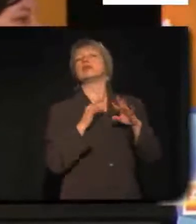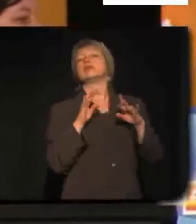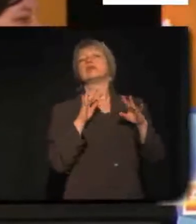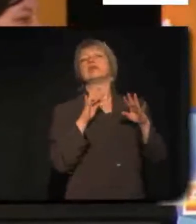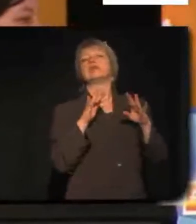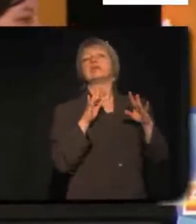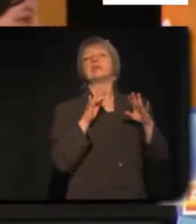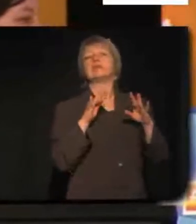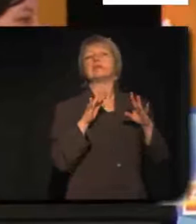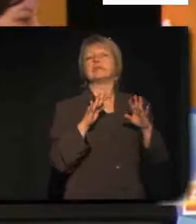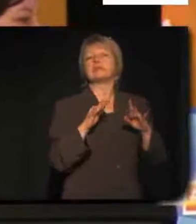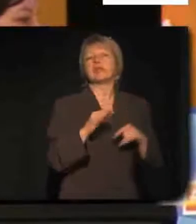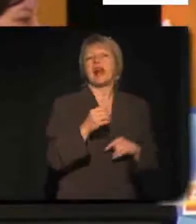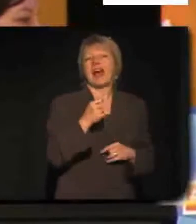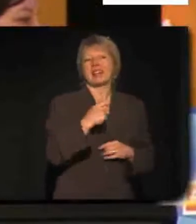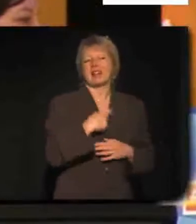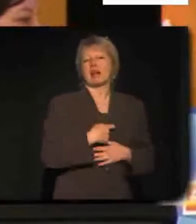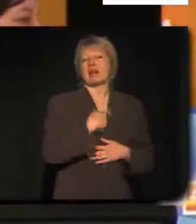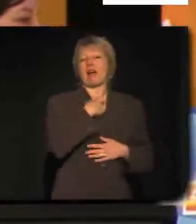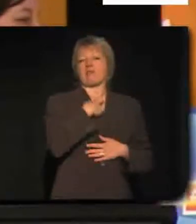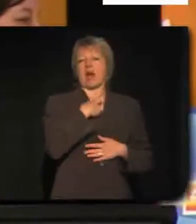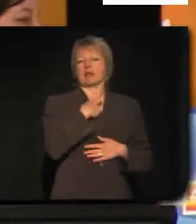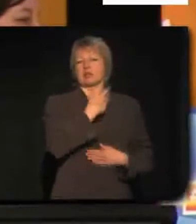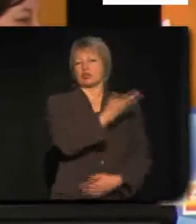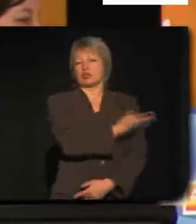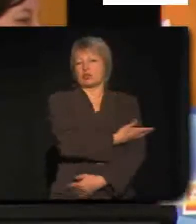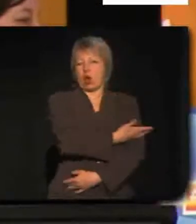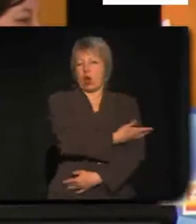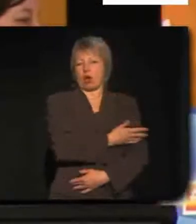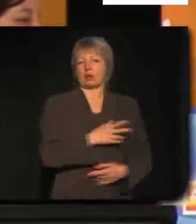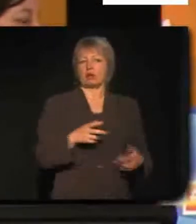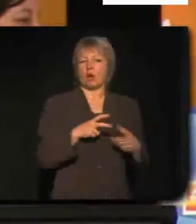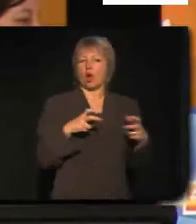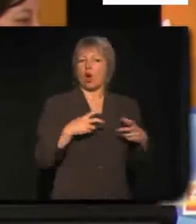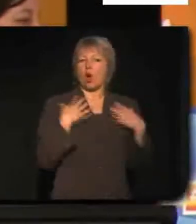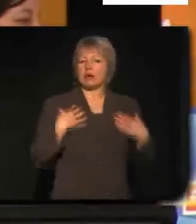Krawatten Shirt Größe XL gefunden wurden